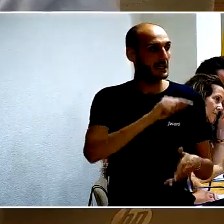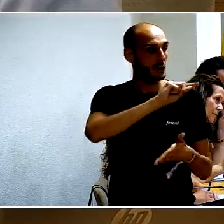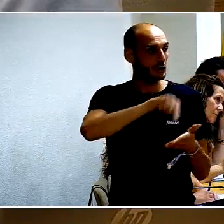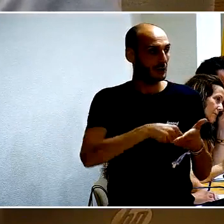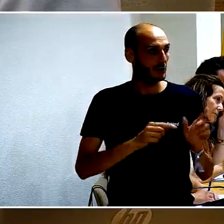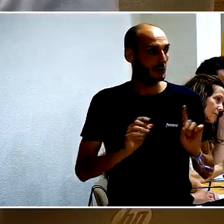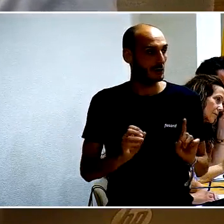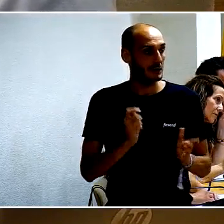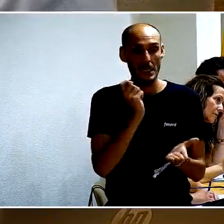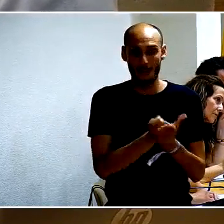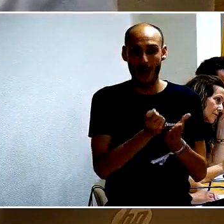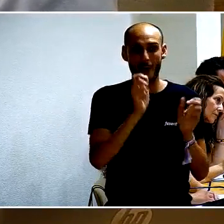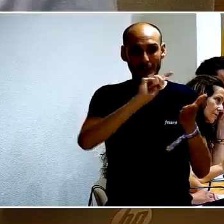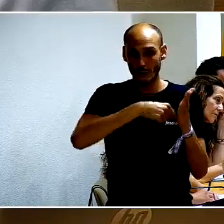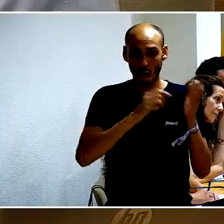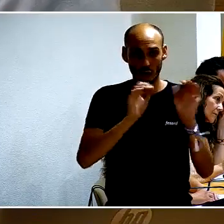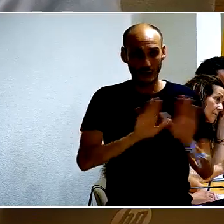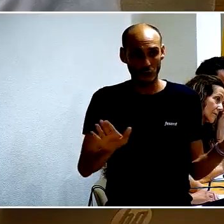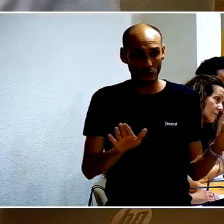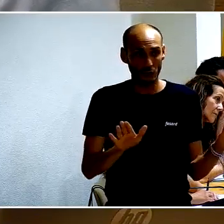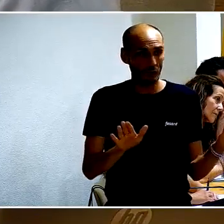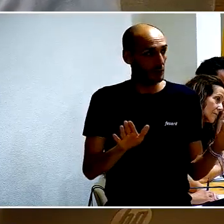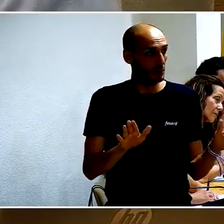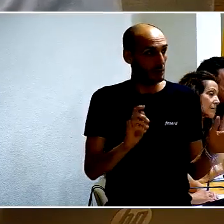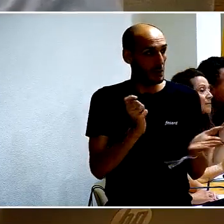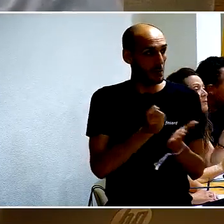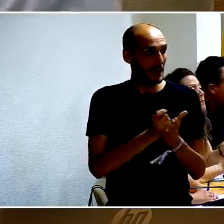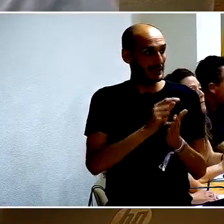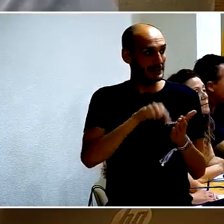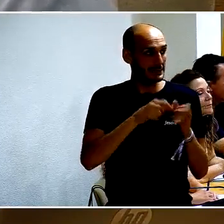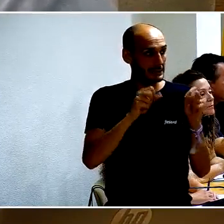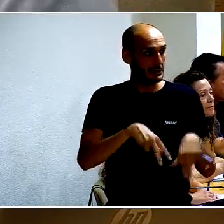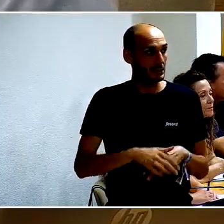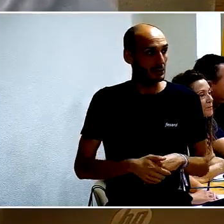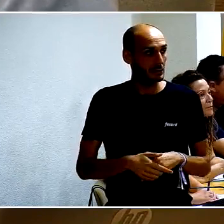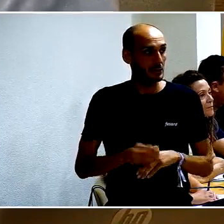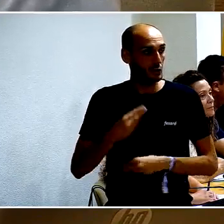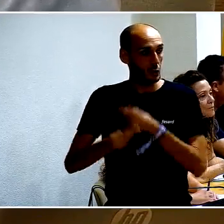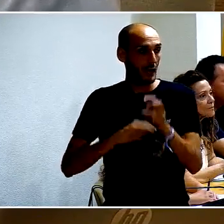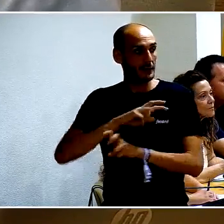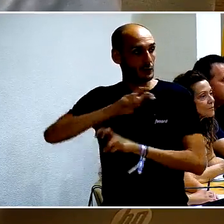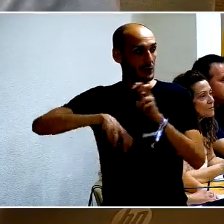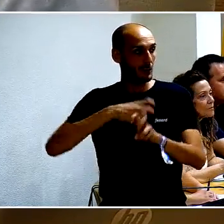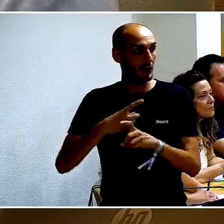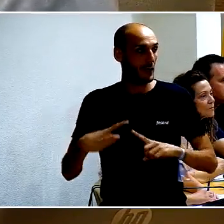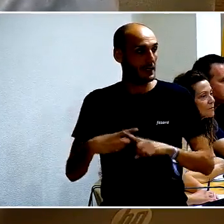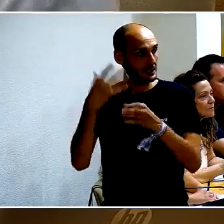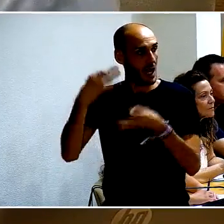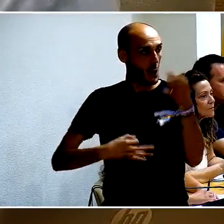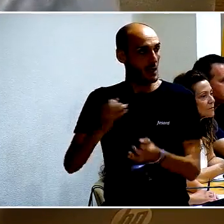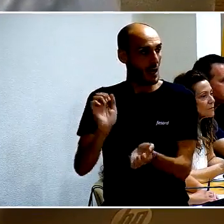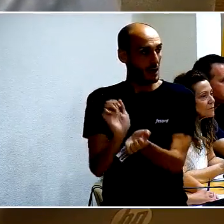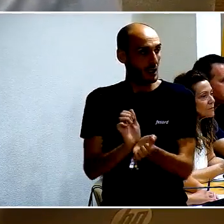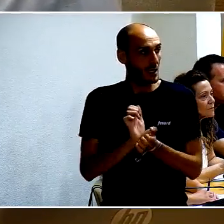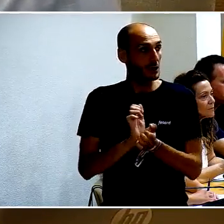sin contrato. Se van a pagar, no, no se pagarán sin contrato, no se pagan sin contrato. Tú haces una modificación extrajudicial de crédito y se pagará cuando esté el